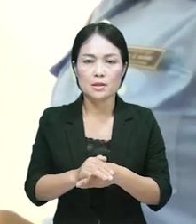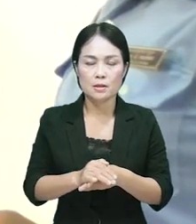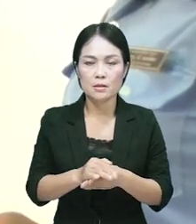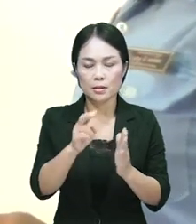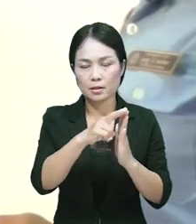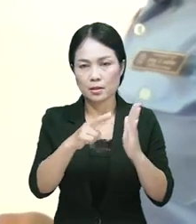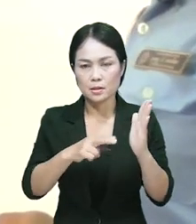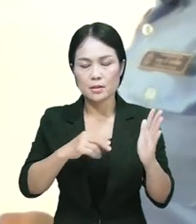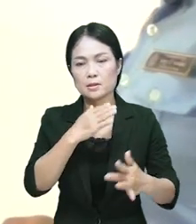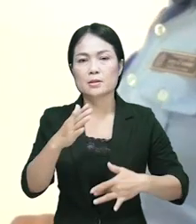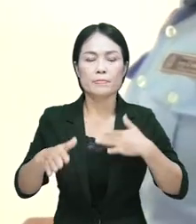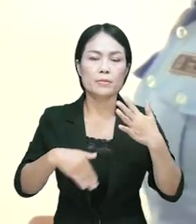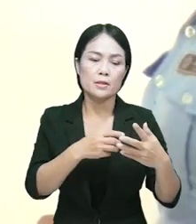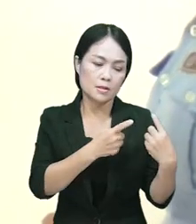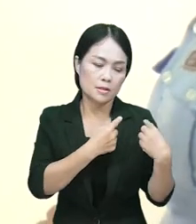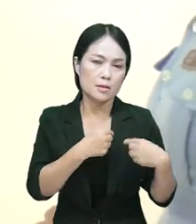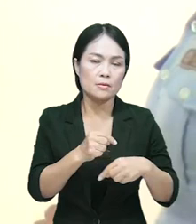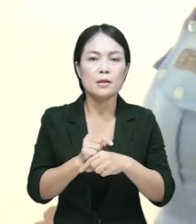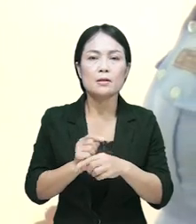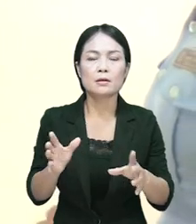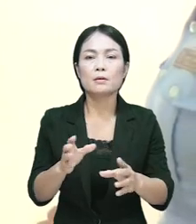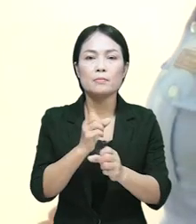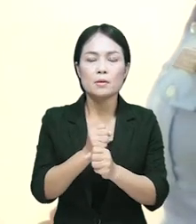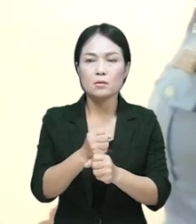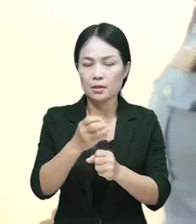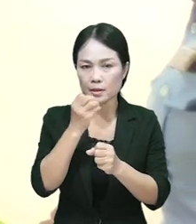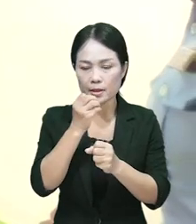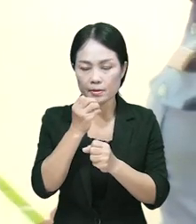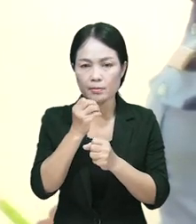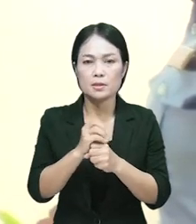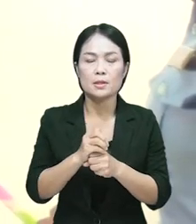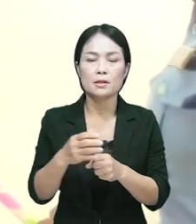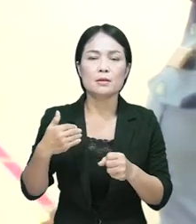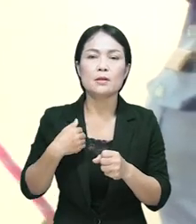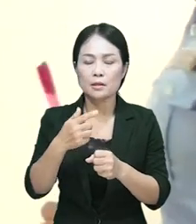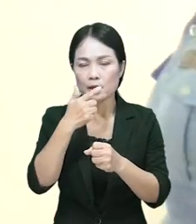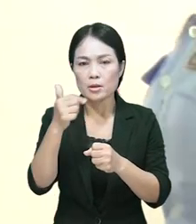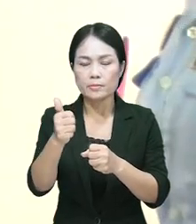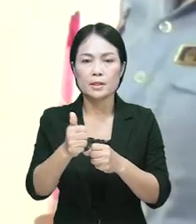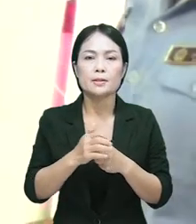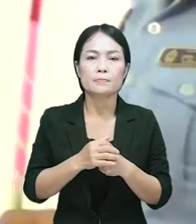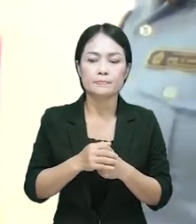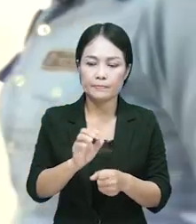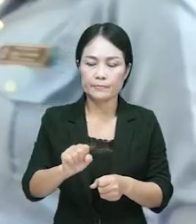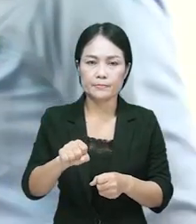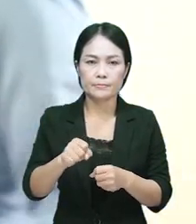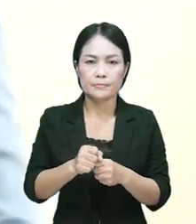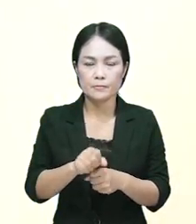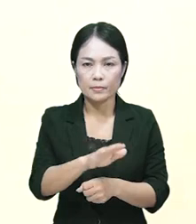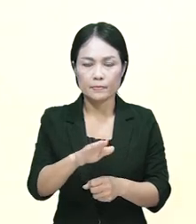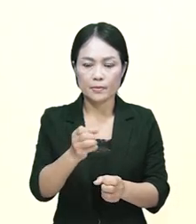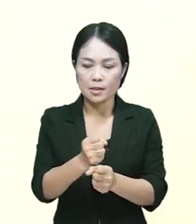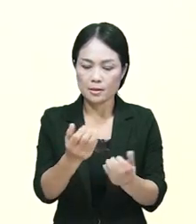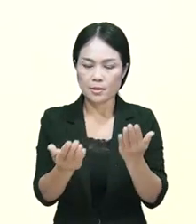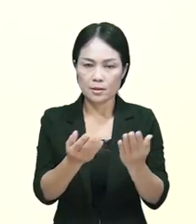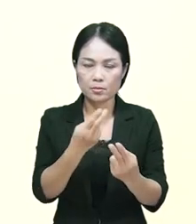ត្តបតសប្បាយចិត្តមកពីគេបានបរិភោគអាហារមានរសជាតិឆ្ងាញ់ចាអញ្ចឹងកូនធ្វើការ